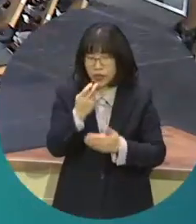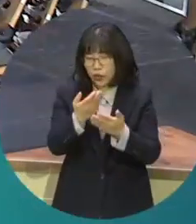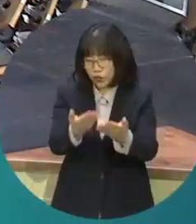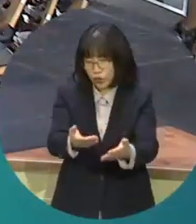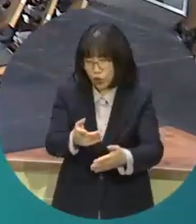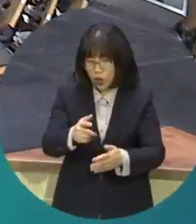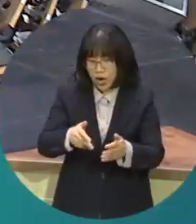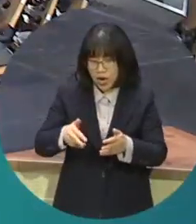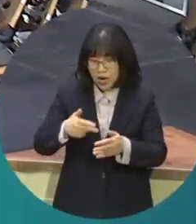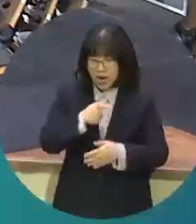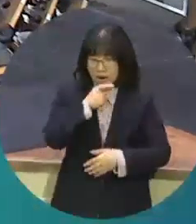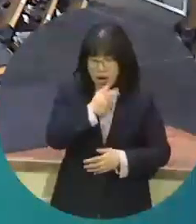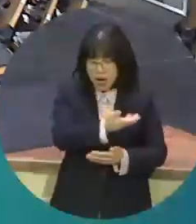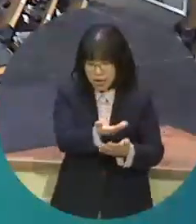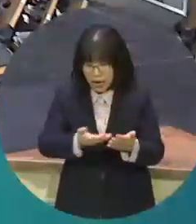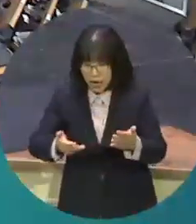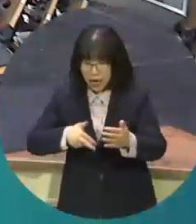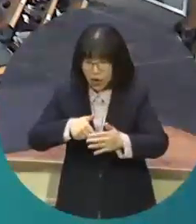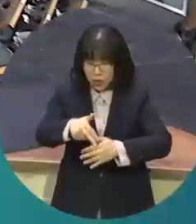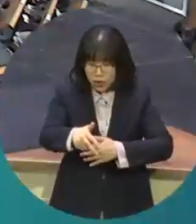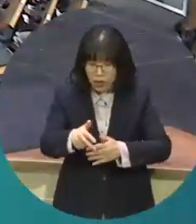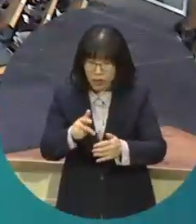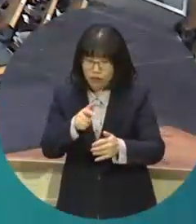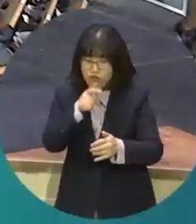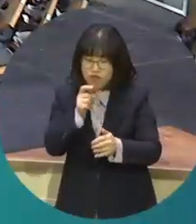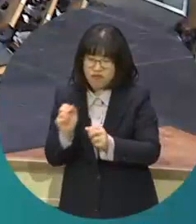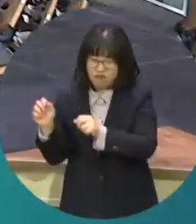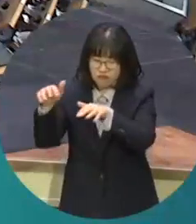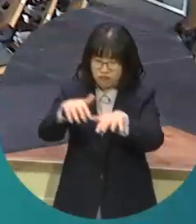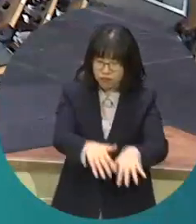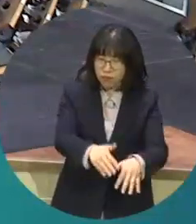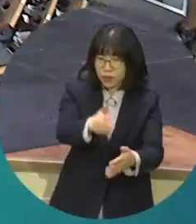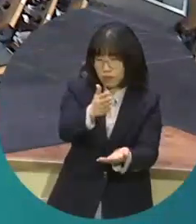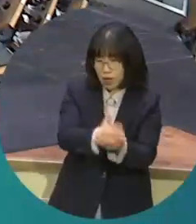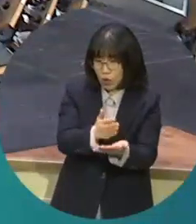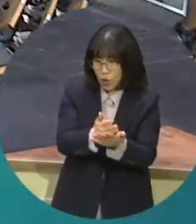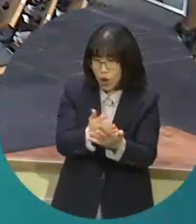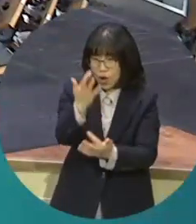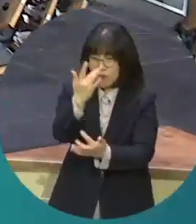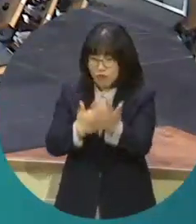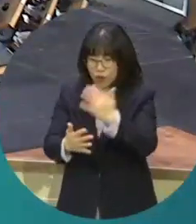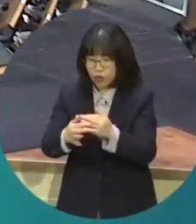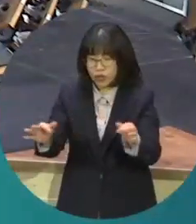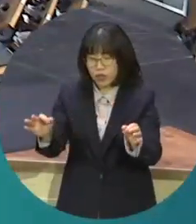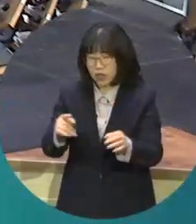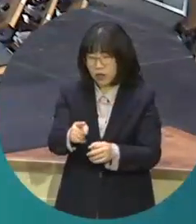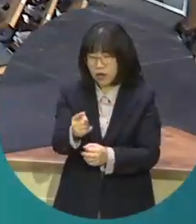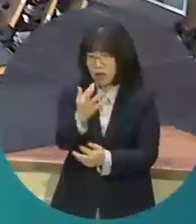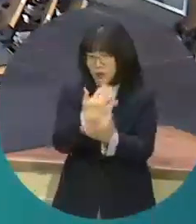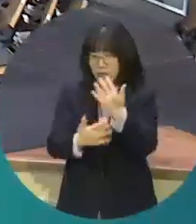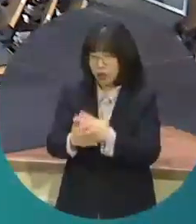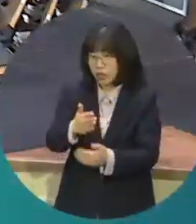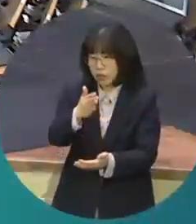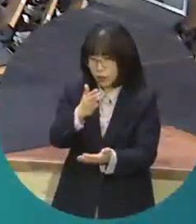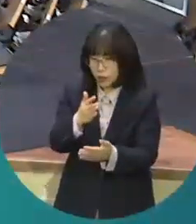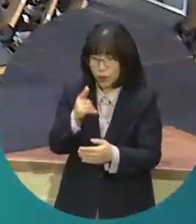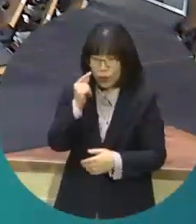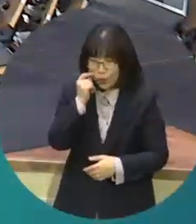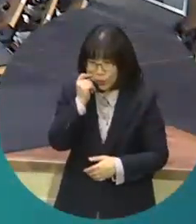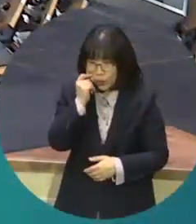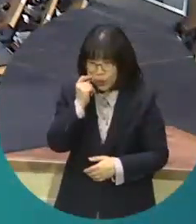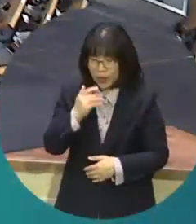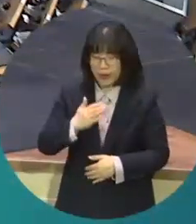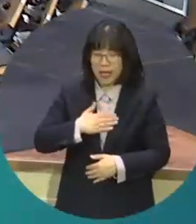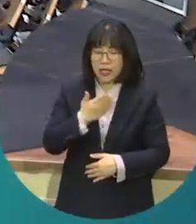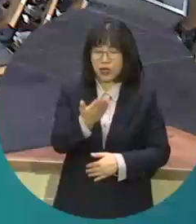너를 침몰하지 못할 것이며 내가 불 가운데로 지날 때에 타지도 않을 것이며 불꽃이 너를 사르지도 못하리. 대저 나는 여호와 내